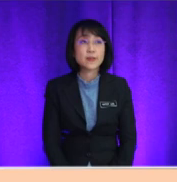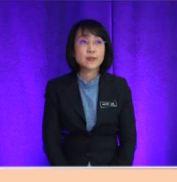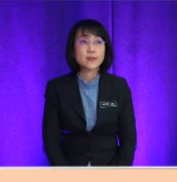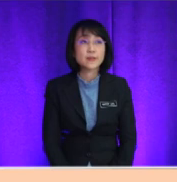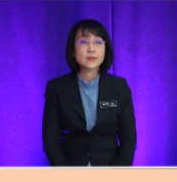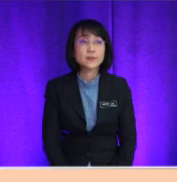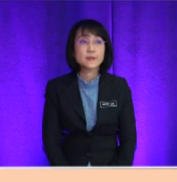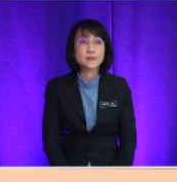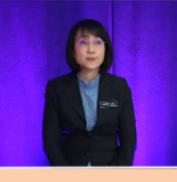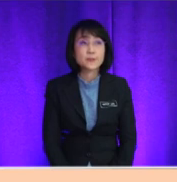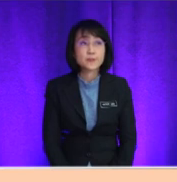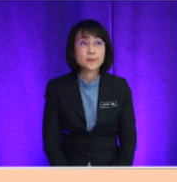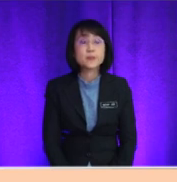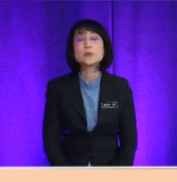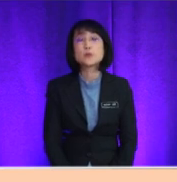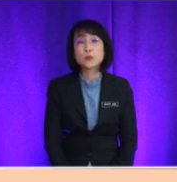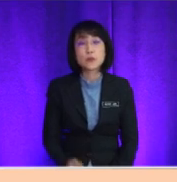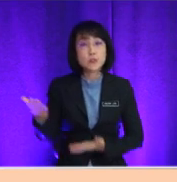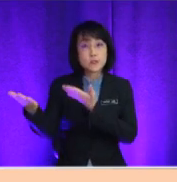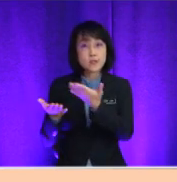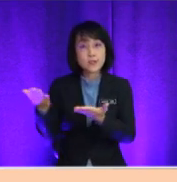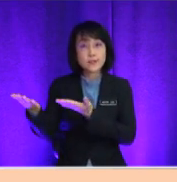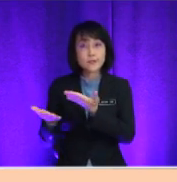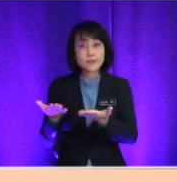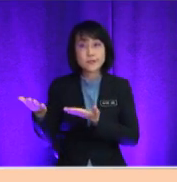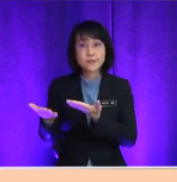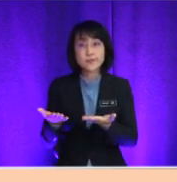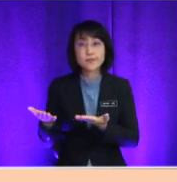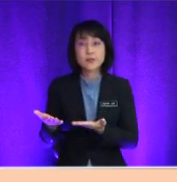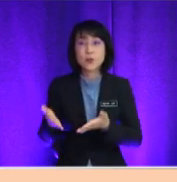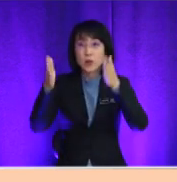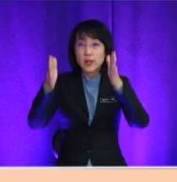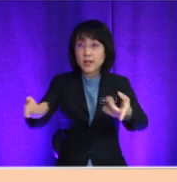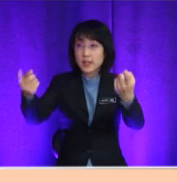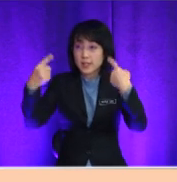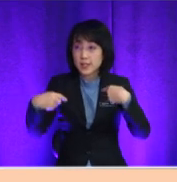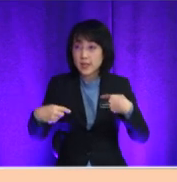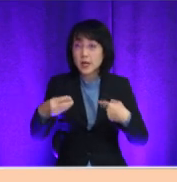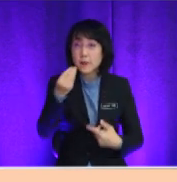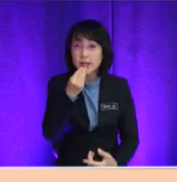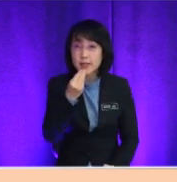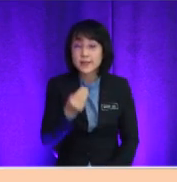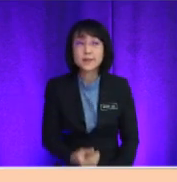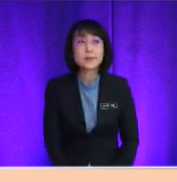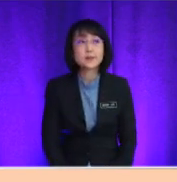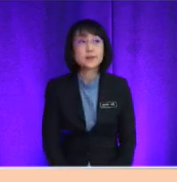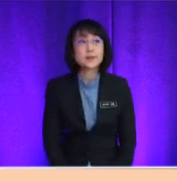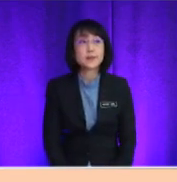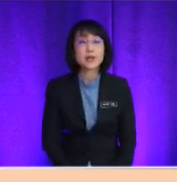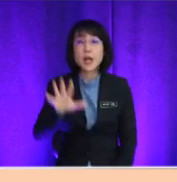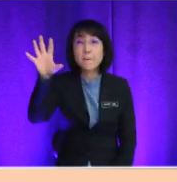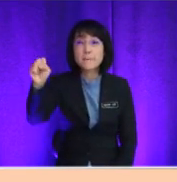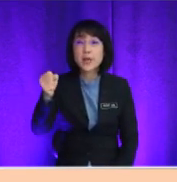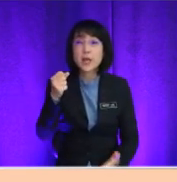untuk melayang tamu Oke untuk mengambil apa tuh Pesanan